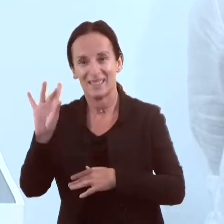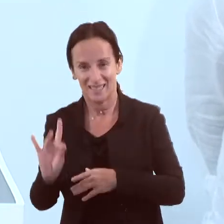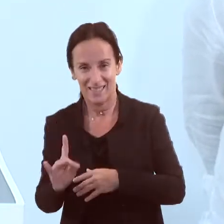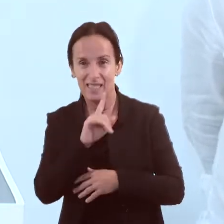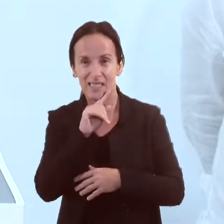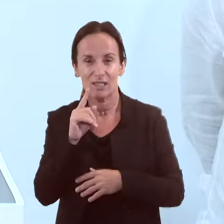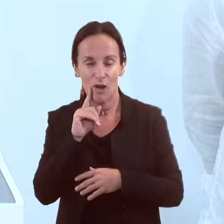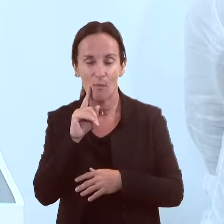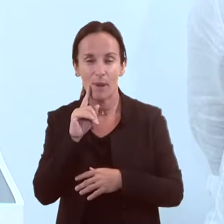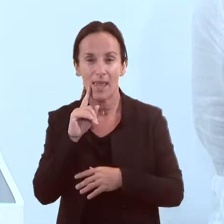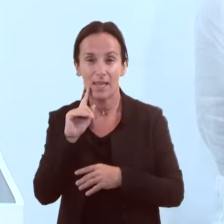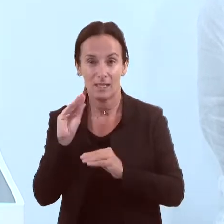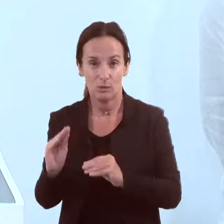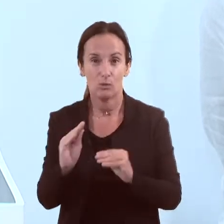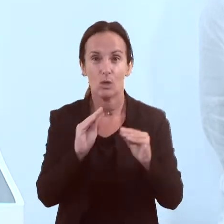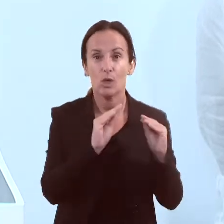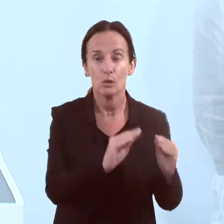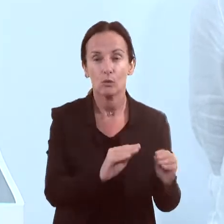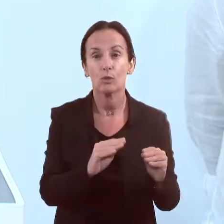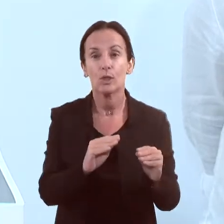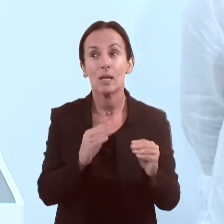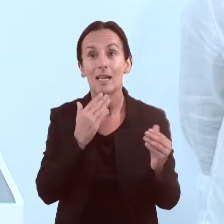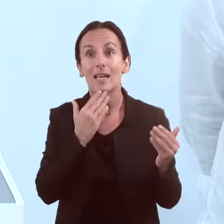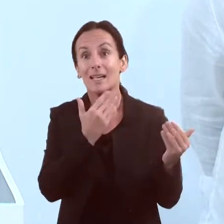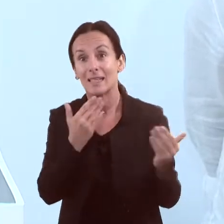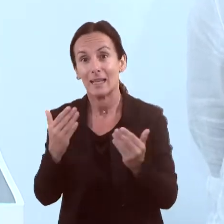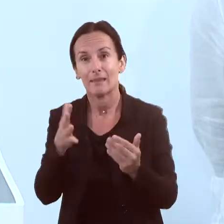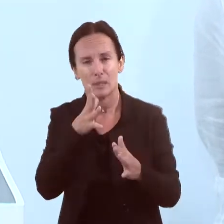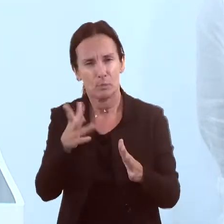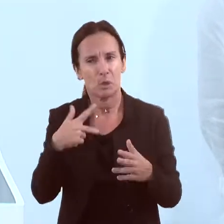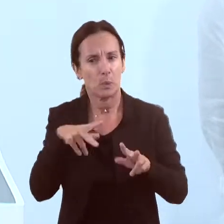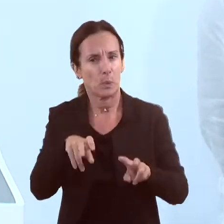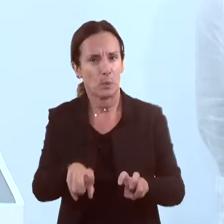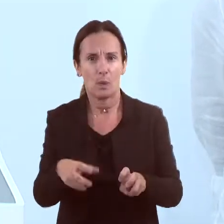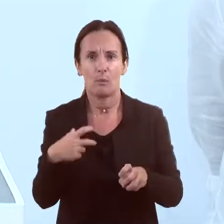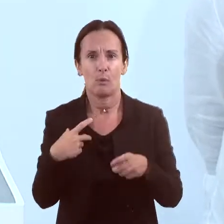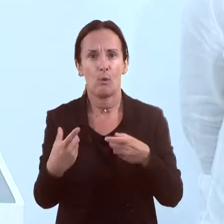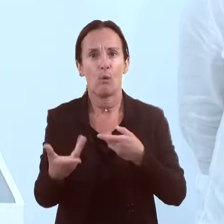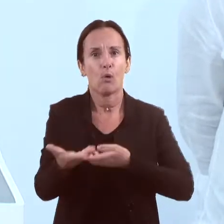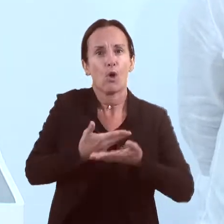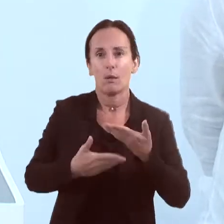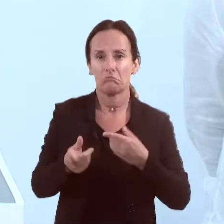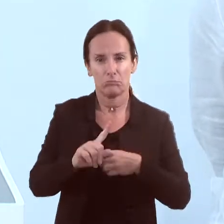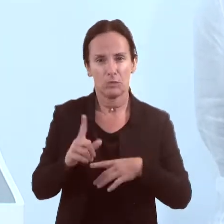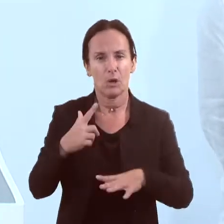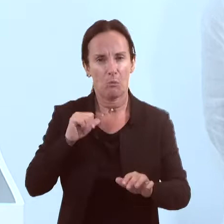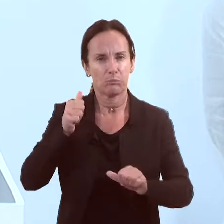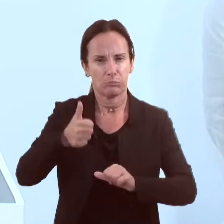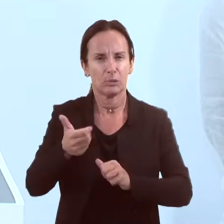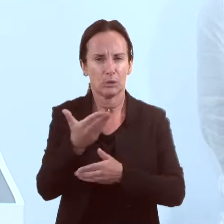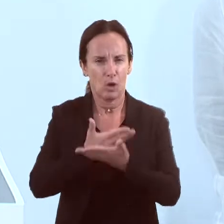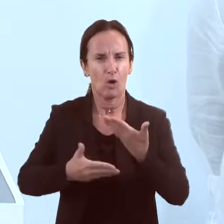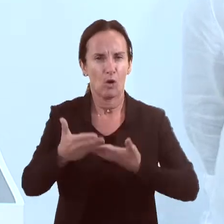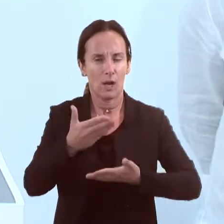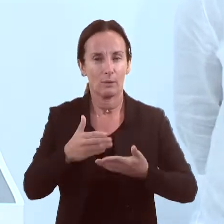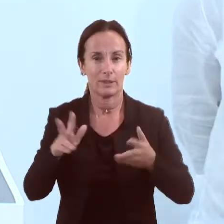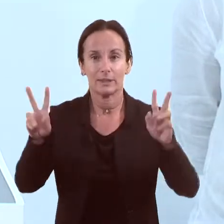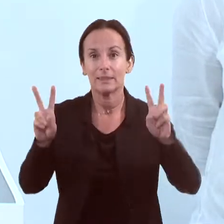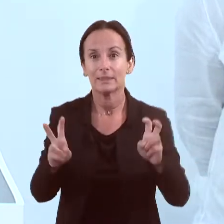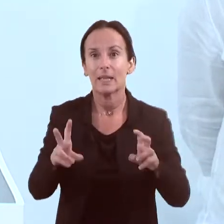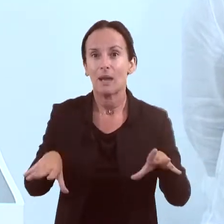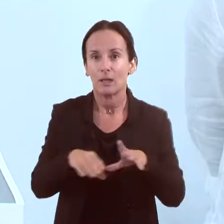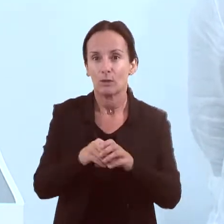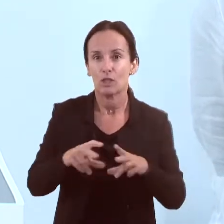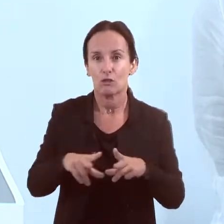ja des de CIMAS, des del Consell de Mallorca, ja estàvem treballant amb aquests programes, en tot el tema d'inclusió